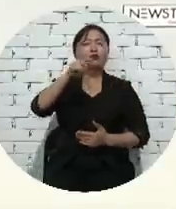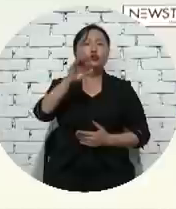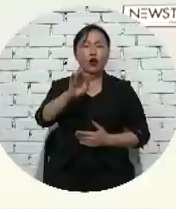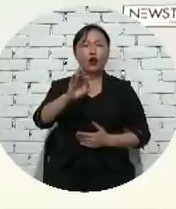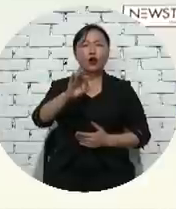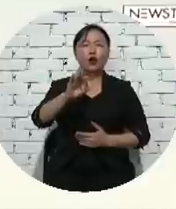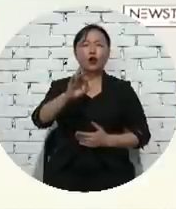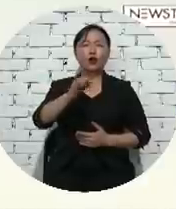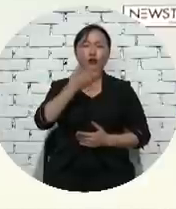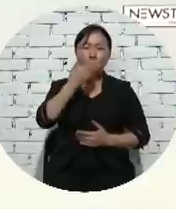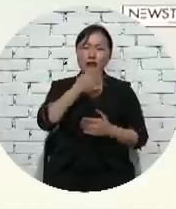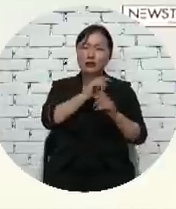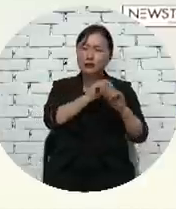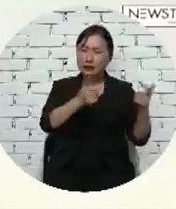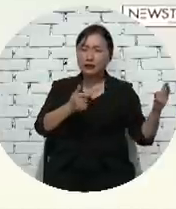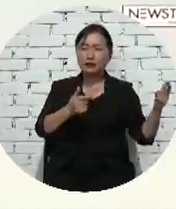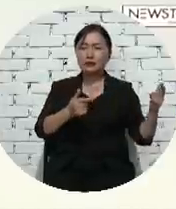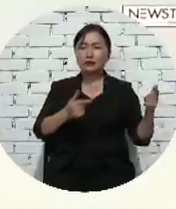자, 그러나